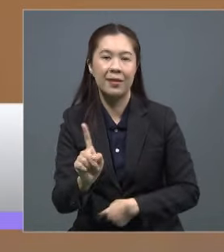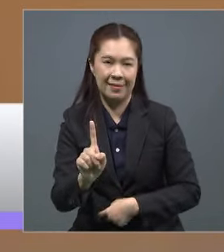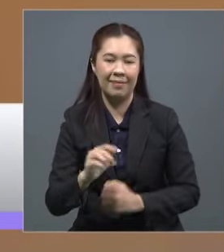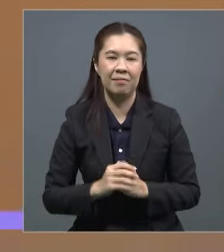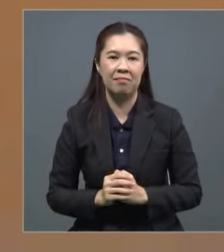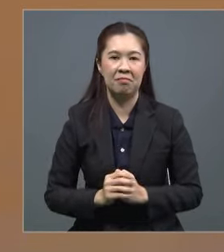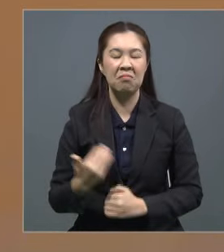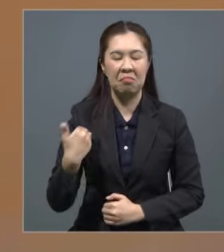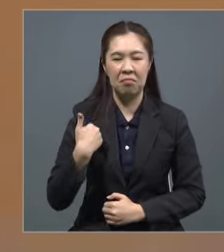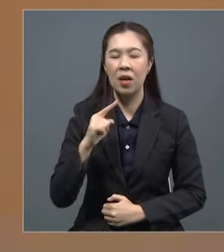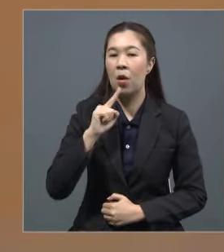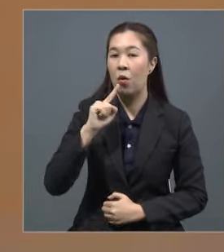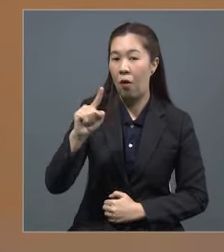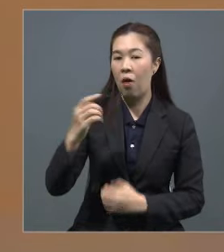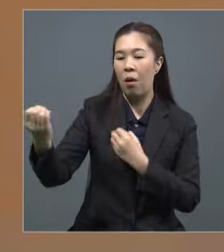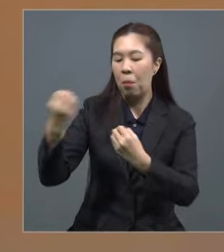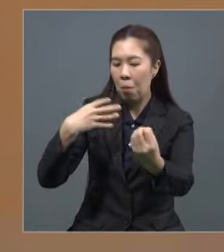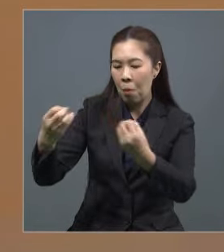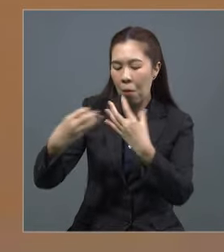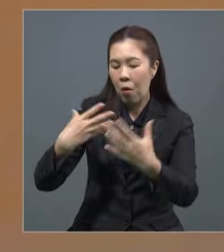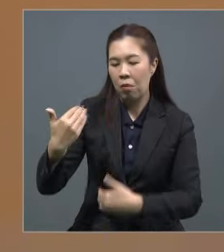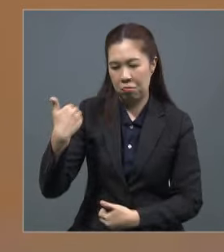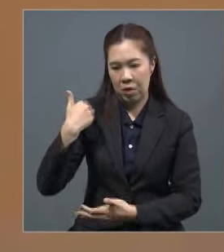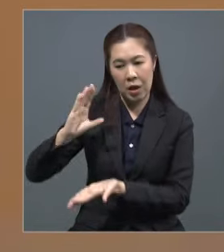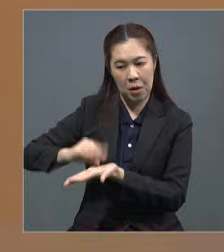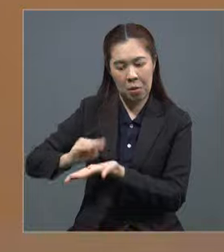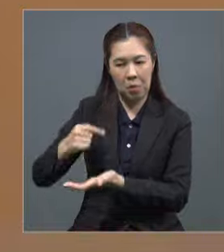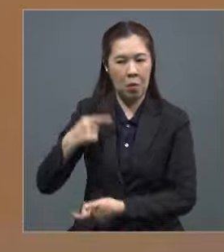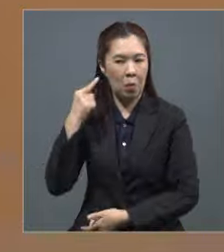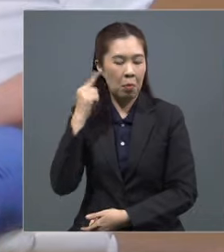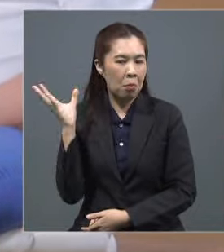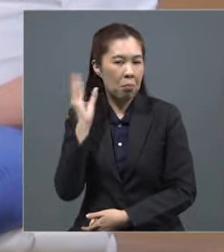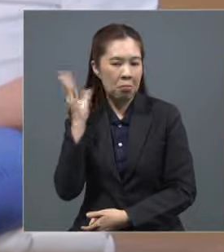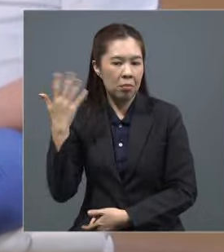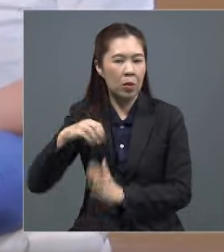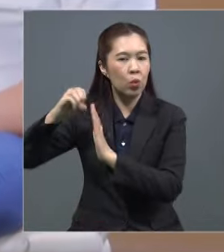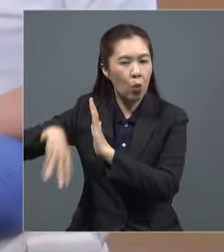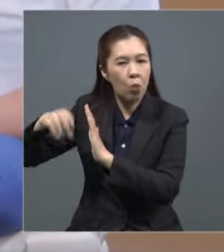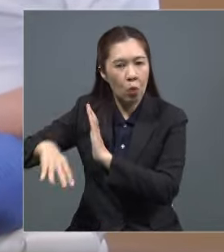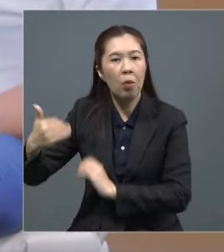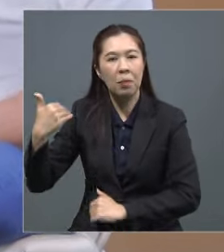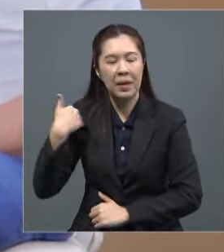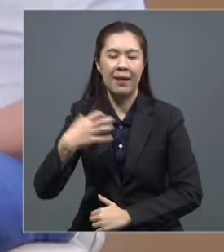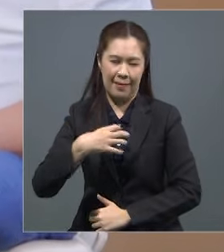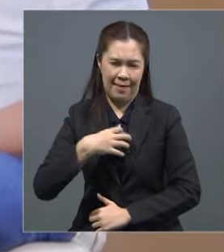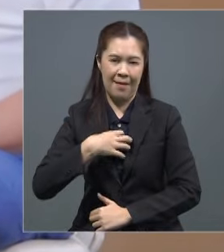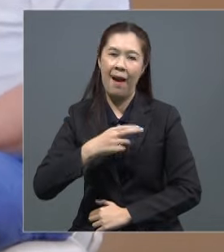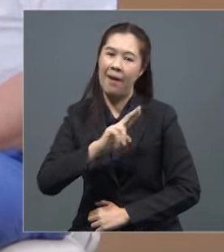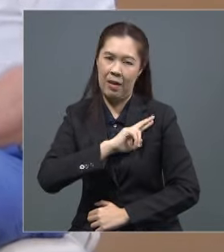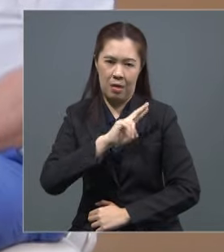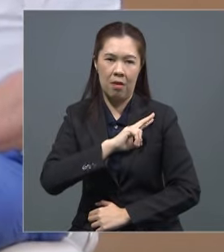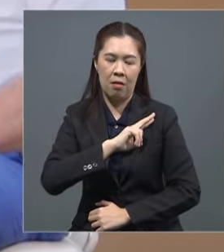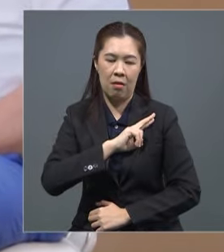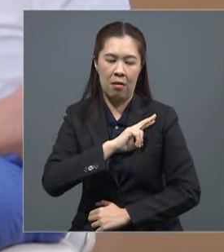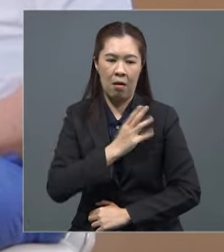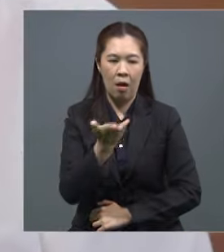ร้องเรียนมาเนี่ยบางทีเค้าร้องเรียนมาแล้วแล้วผมไม่ได้ยินเพราะถูกสกรีนออกไปใช่มั้ยผมก็อยากไปได้ยินเองว่าจริงๆแล้วเป็นงพื้นที่ยเเค